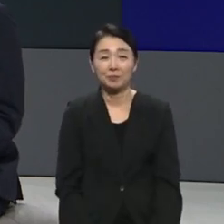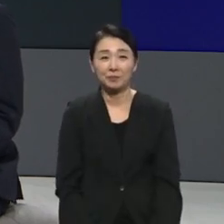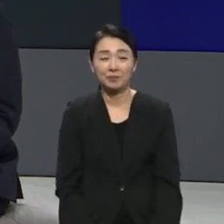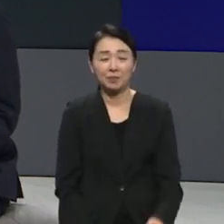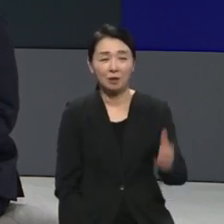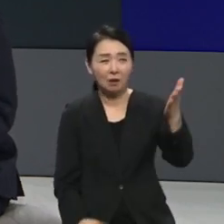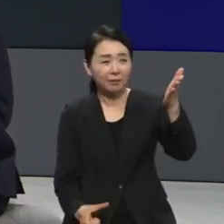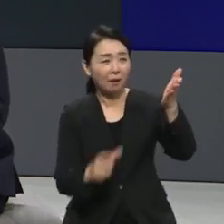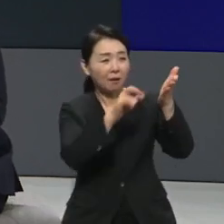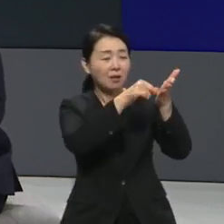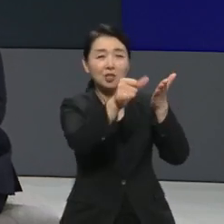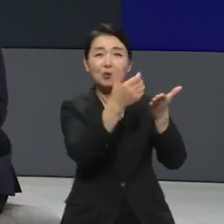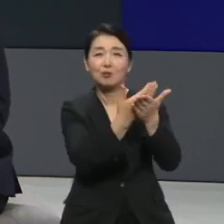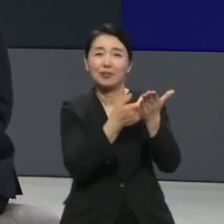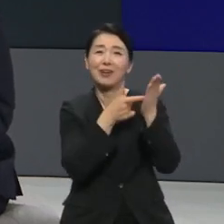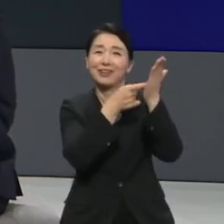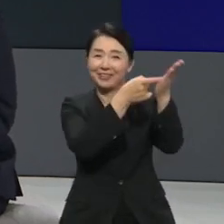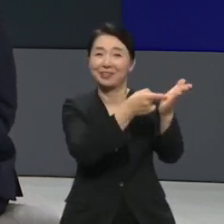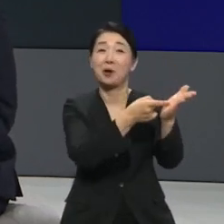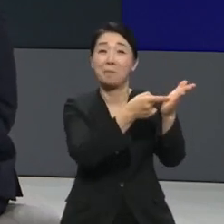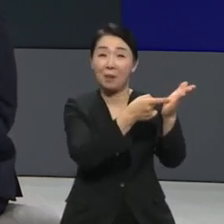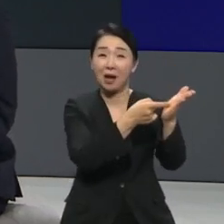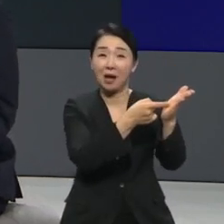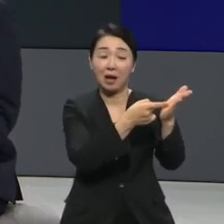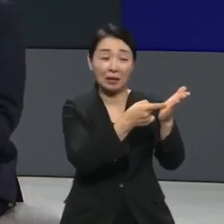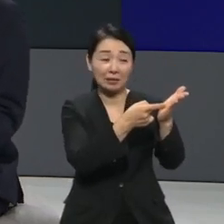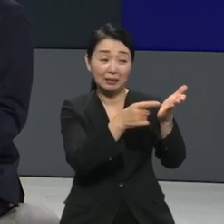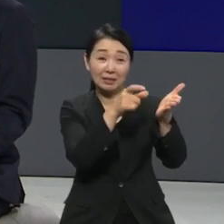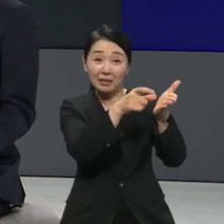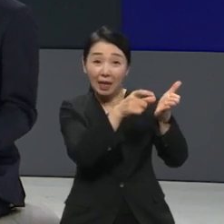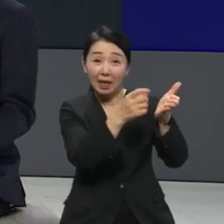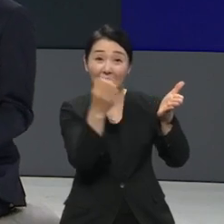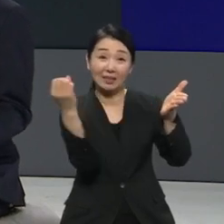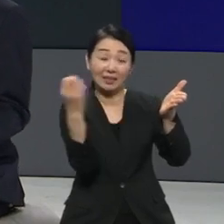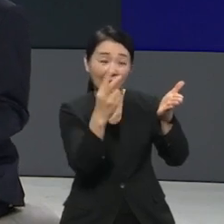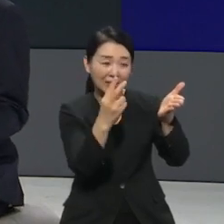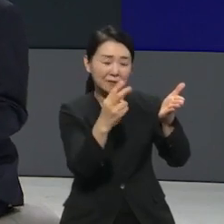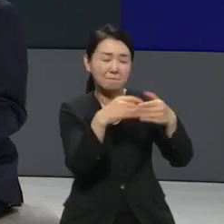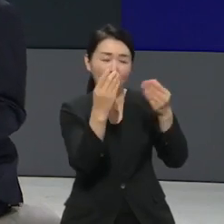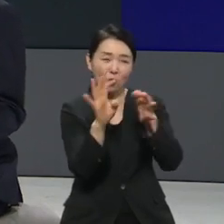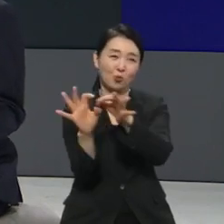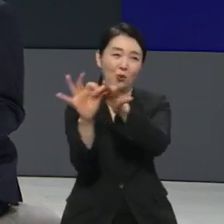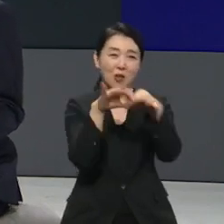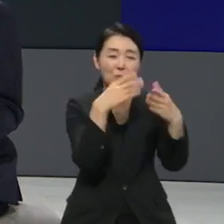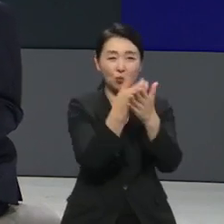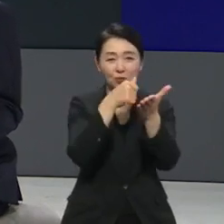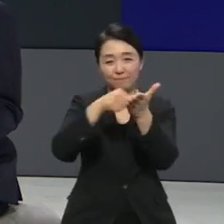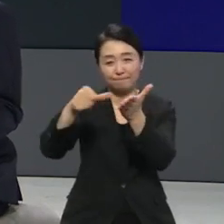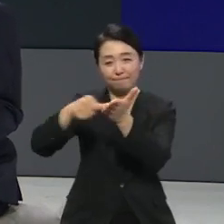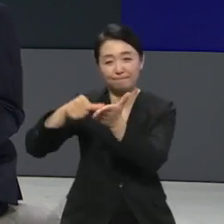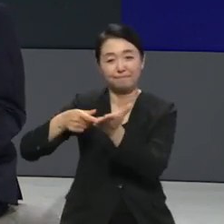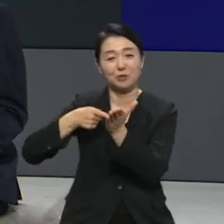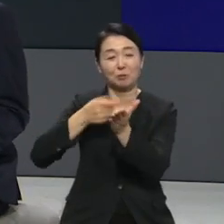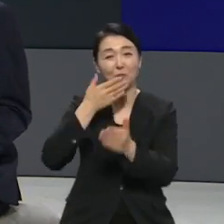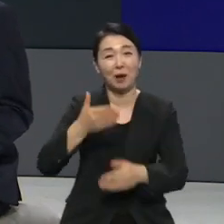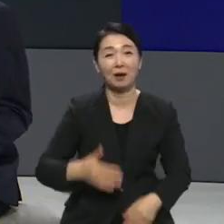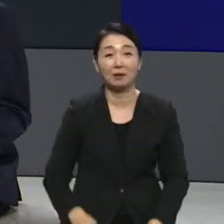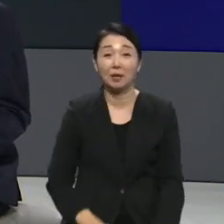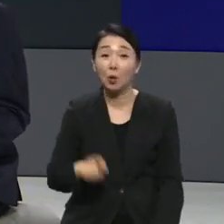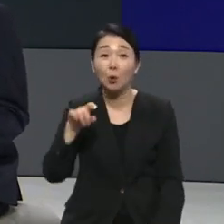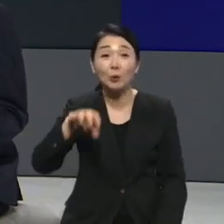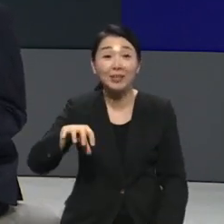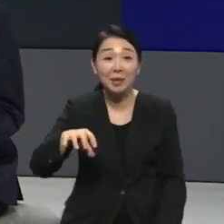게시글을 지워주세요 이렇게 신청을 하면 해당 게시글이 재가공되는 사이트들까지 싹 다 삭제 신청이 접수된다고 합니다.